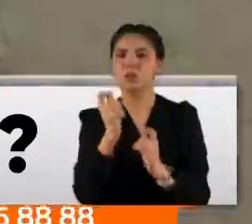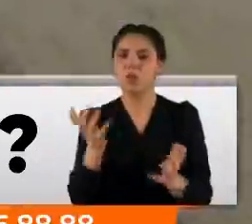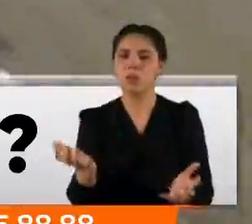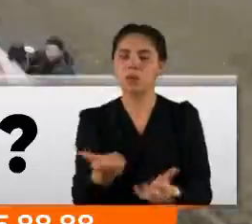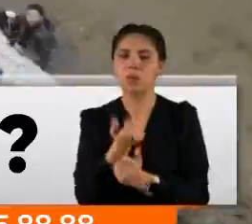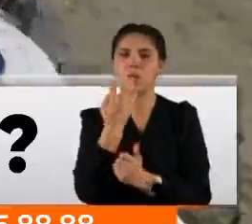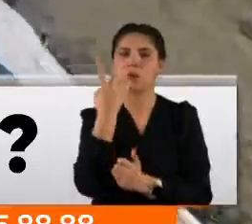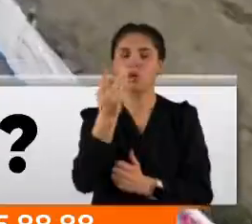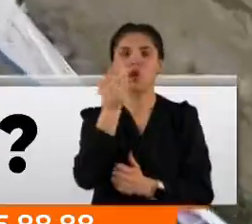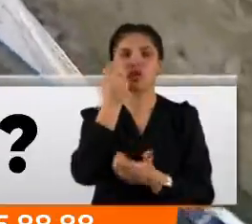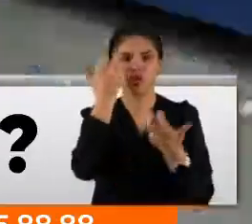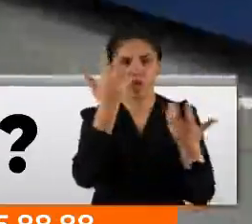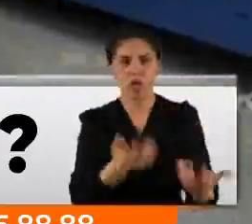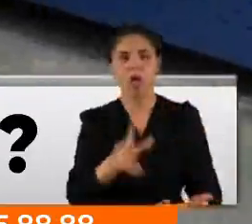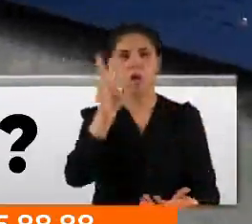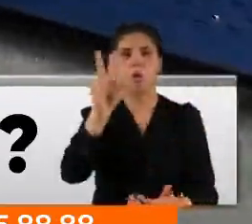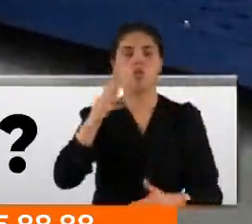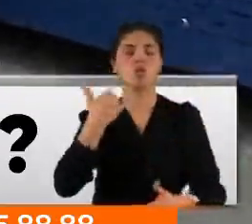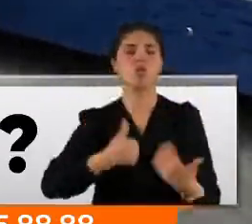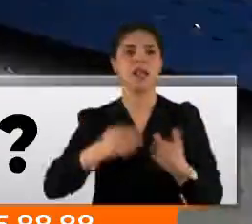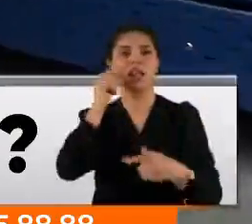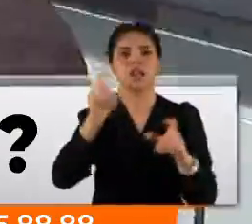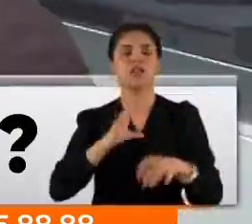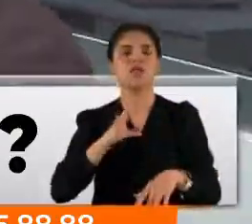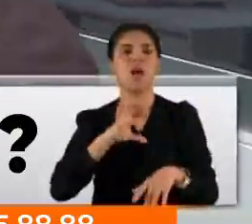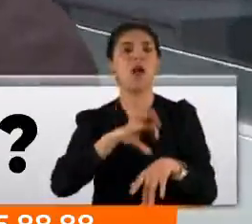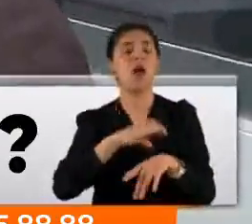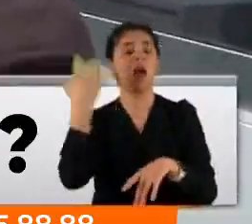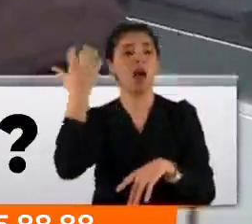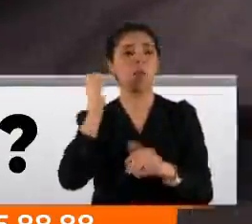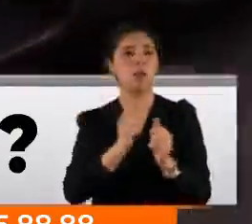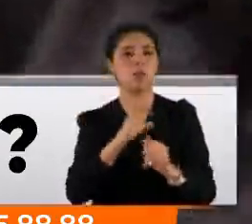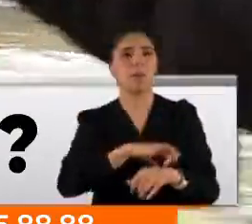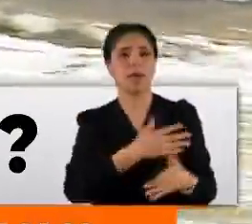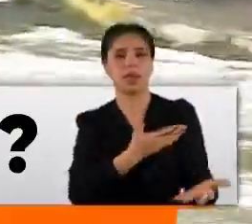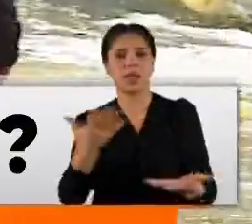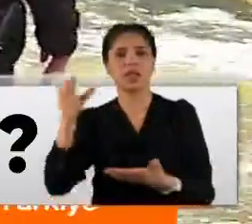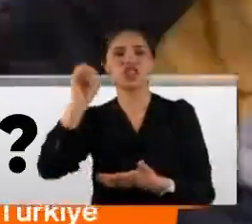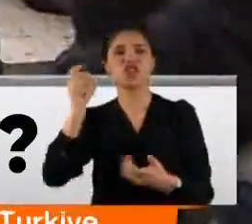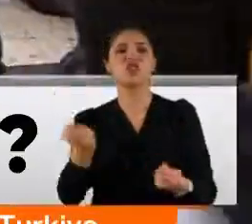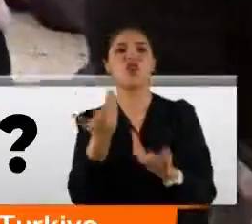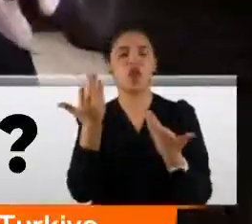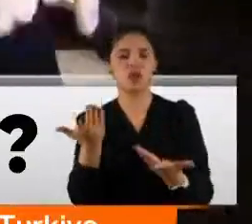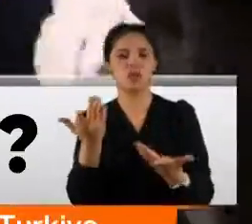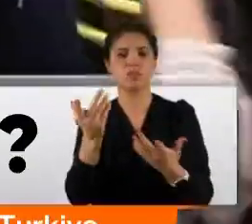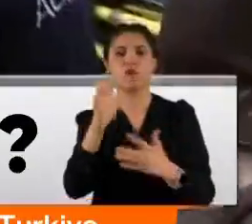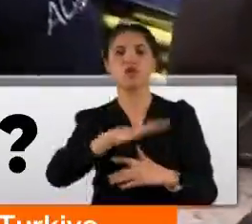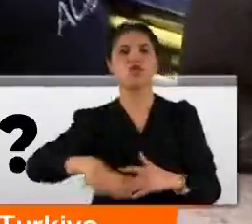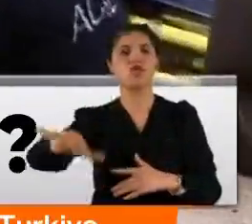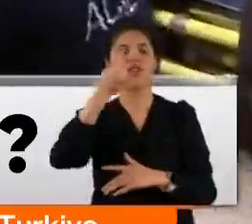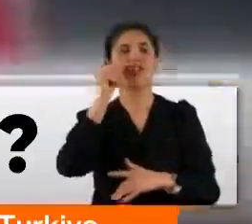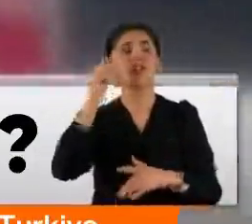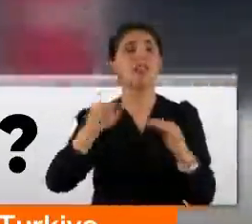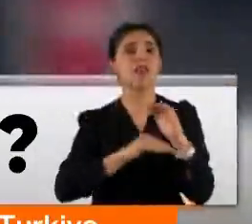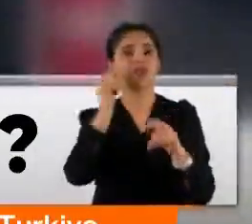kurtarıldı. Dördü ağır, 33 yaralı ambulanslarla hastaneye taşındı. Işıklar zaten yanmıyor birkaç günden beri. Çevre sakinleri kazanın